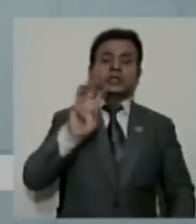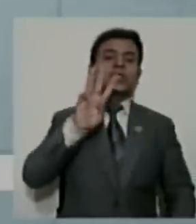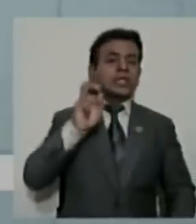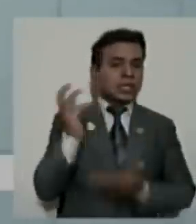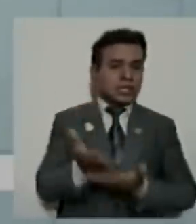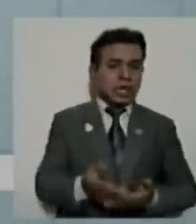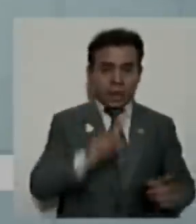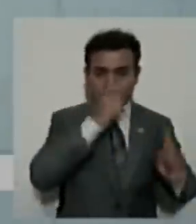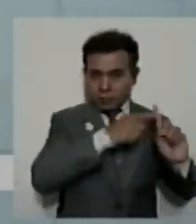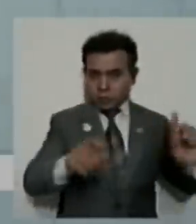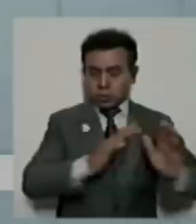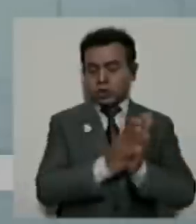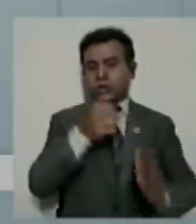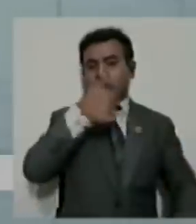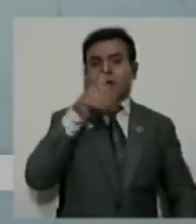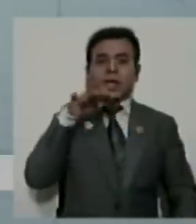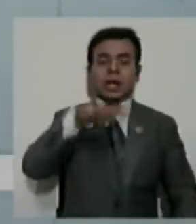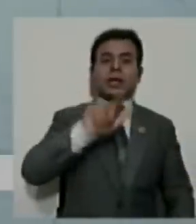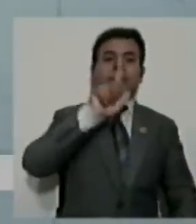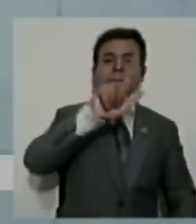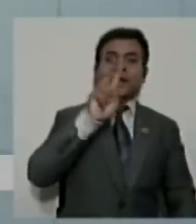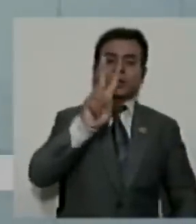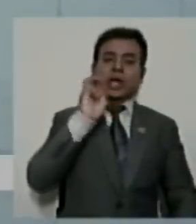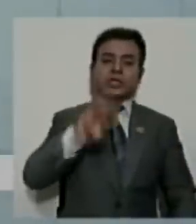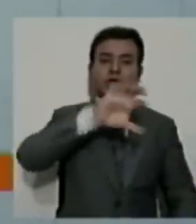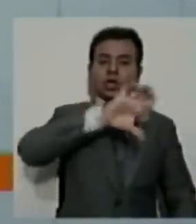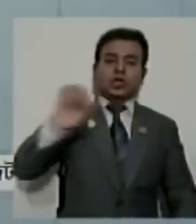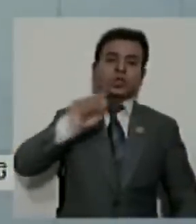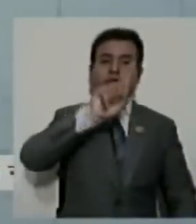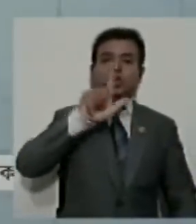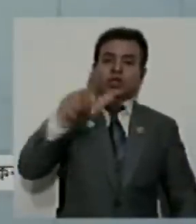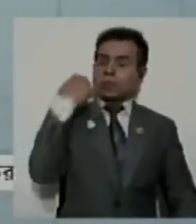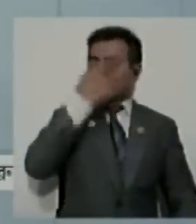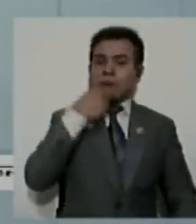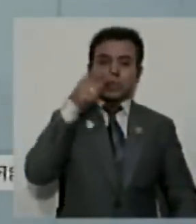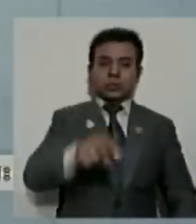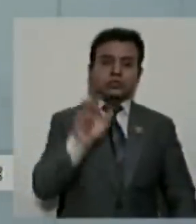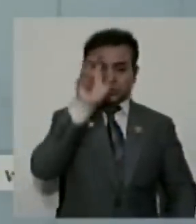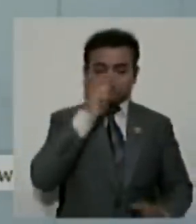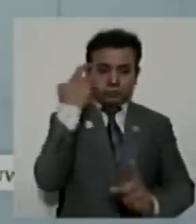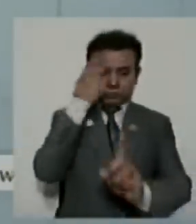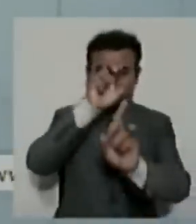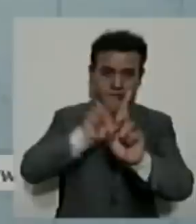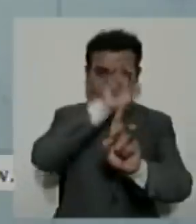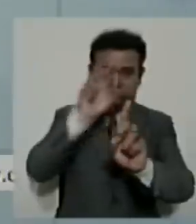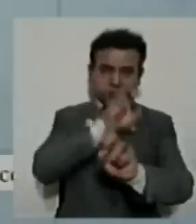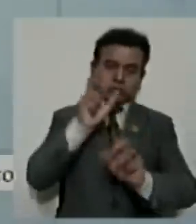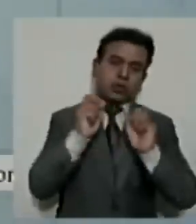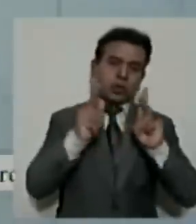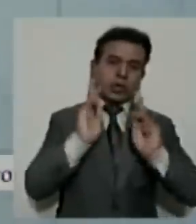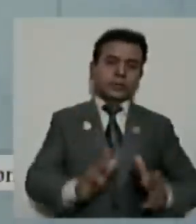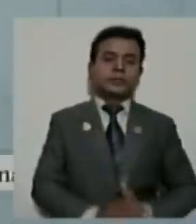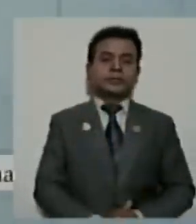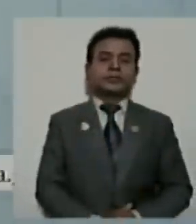আমরা যদি দক্ষিণ পূর্ব এশিয়ার দিকে দেখি, তাহলে দক্ষিণ পূর্ব এশিয়ায় গত 24 ঘন্টায় শনাক্ত হয়েছে 2,094 জন এবং এ